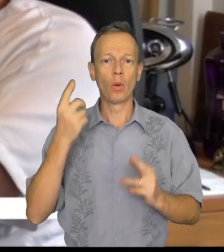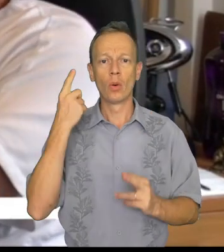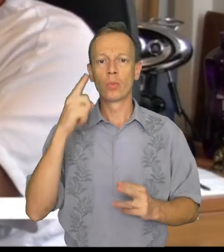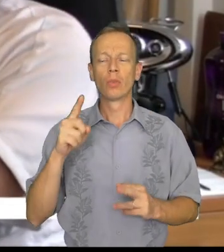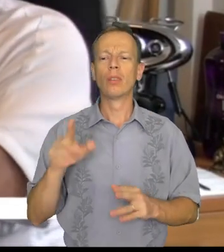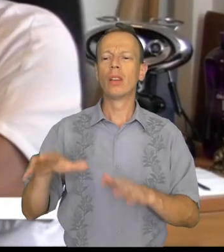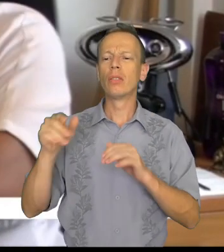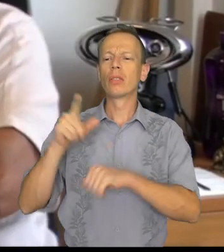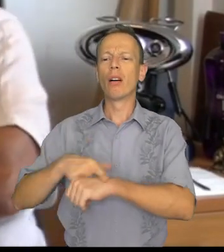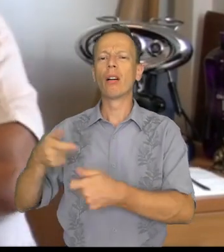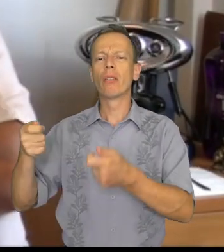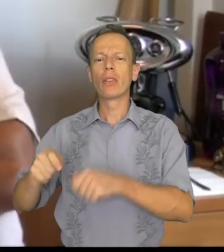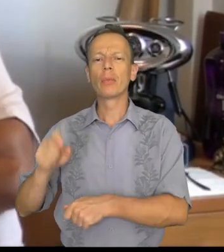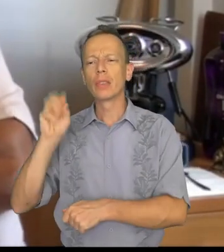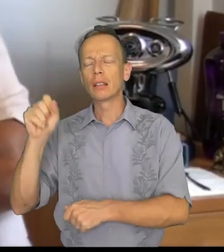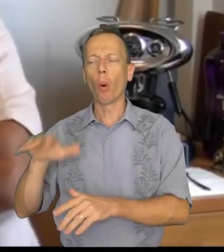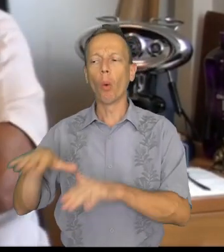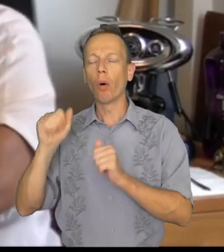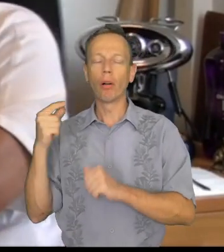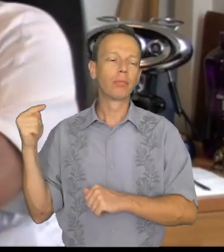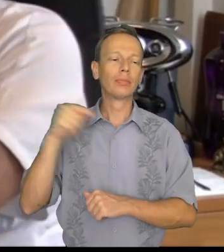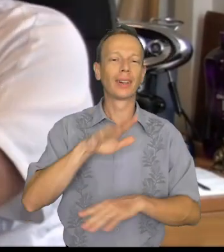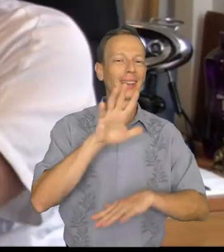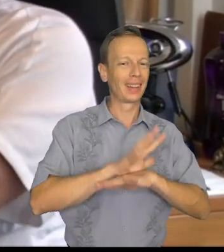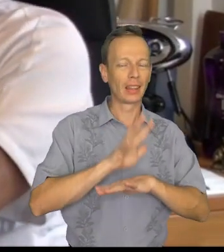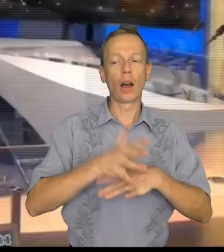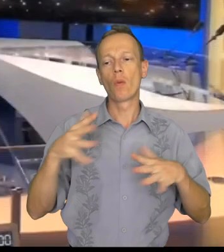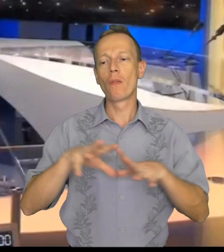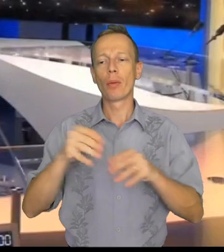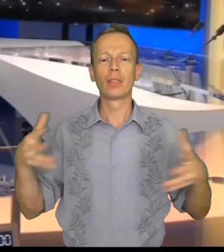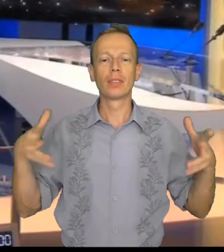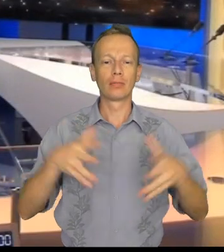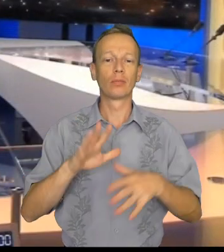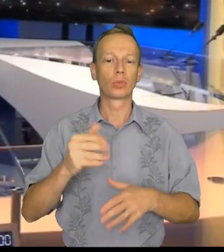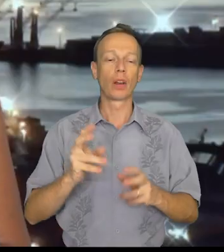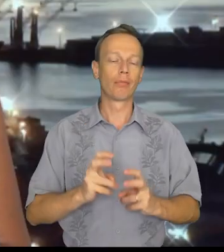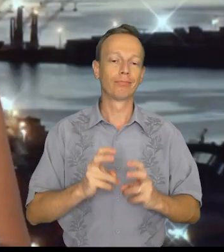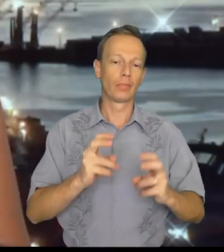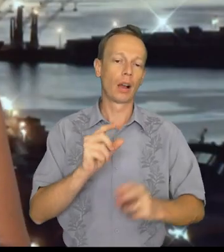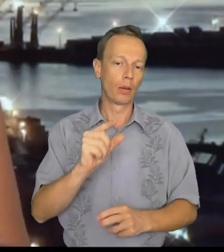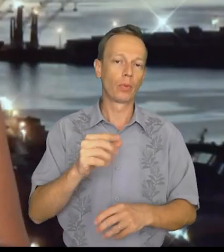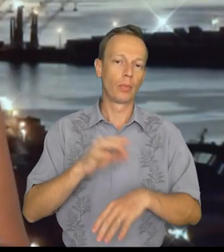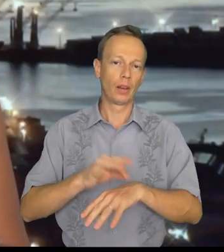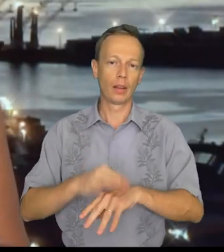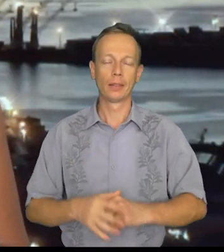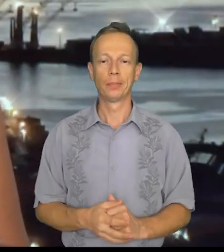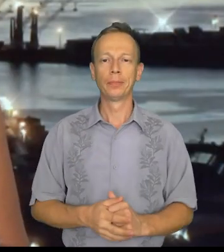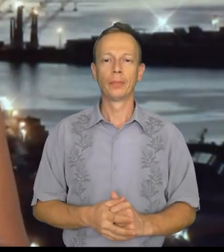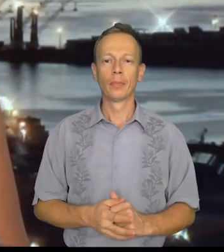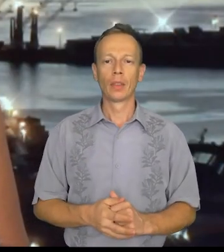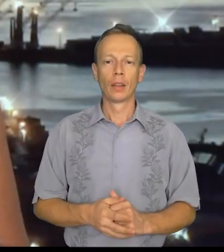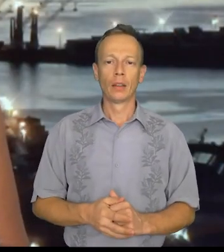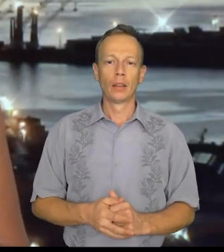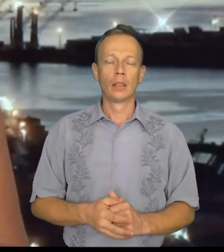Tahiti. Et les deux ont probablement effectivement beaucoup joué. Bilan également pour le procureur de la